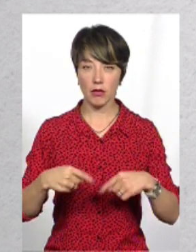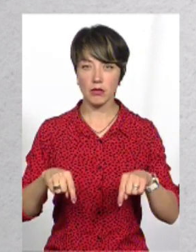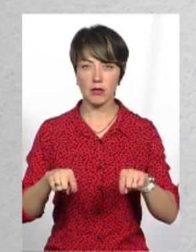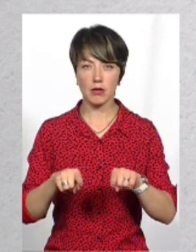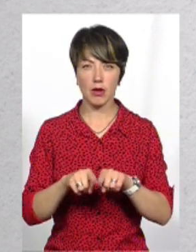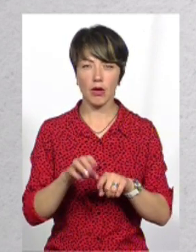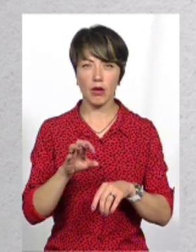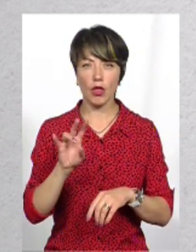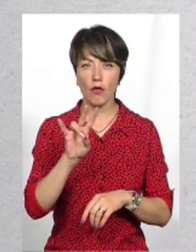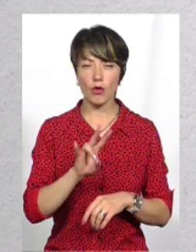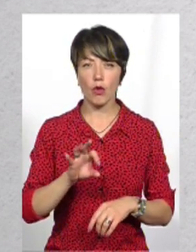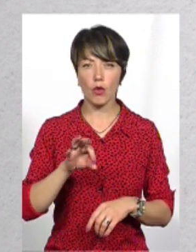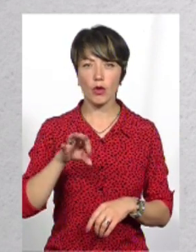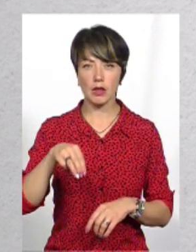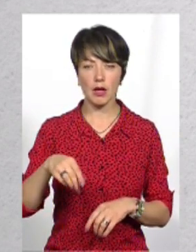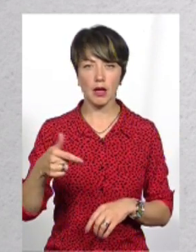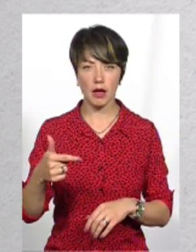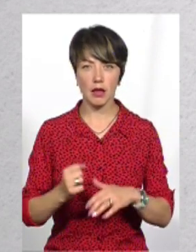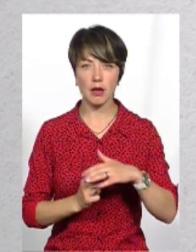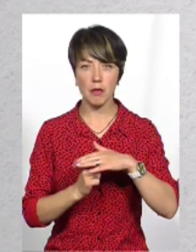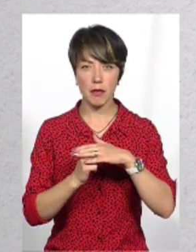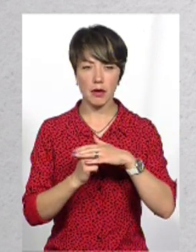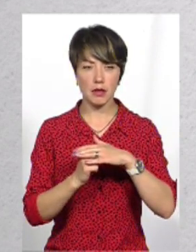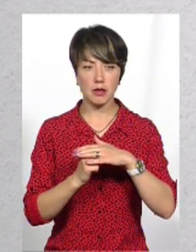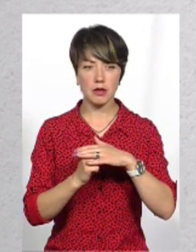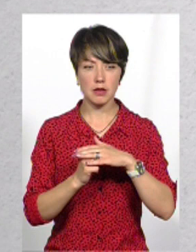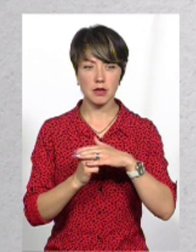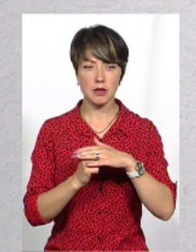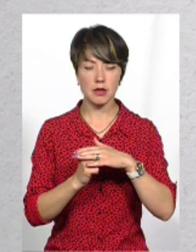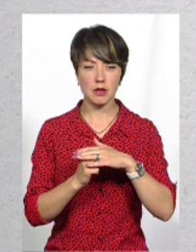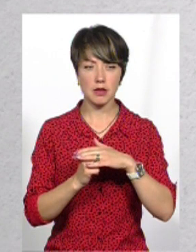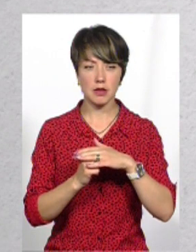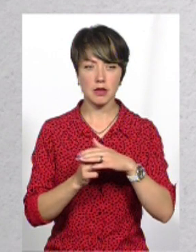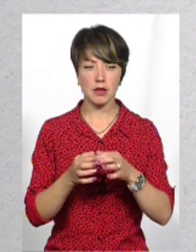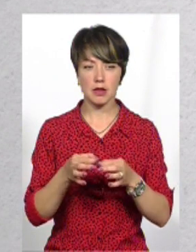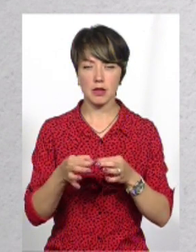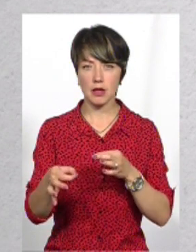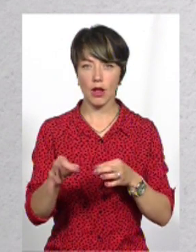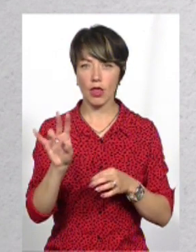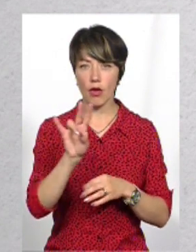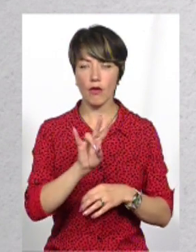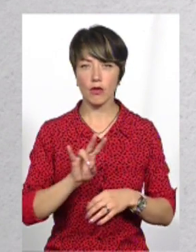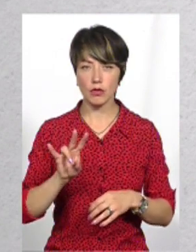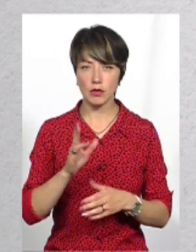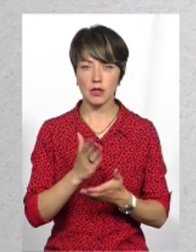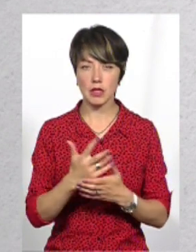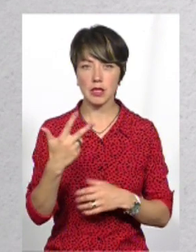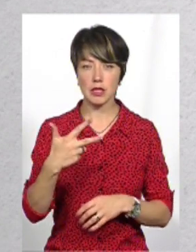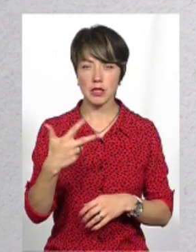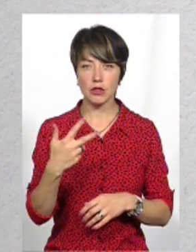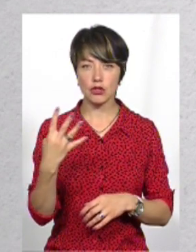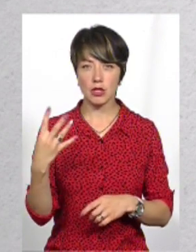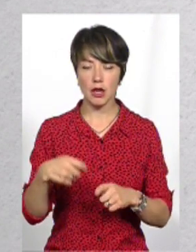Новоушицької ОТГ. Є саме надальня точка нашої Новоушицької ОТГ. Ми знаходимося на